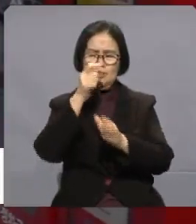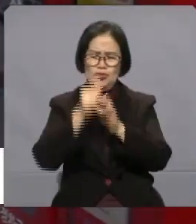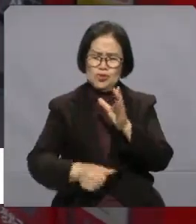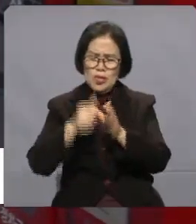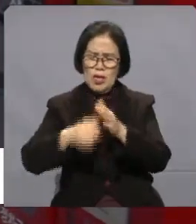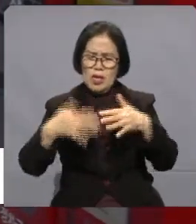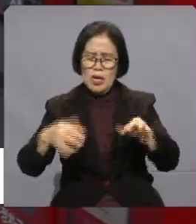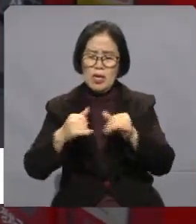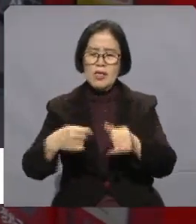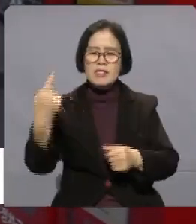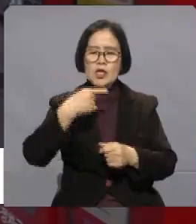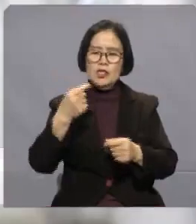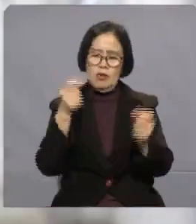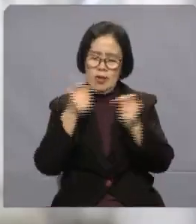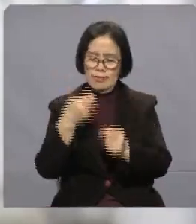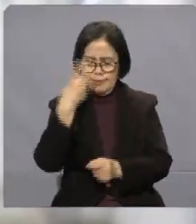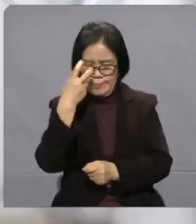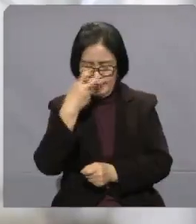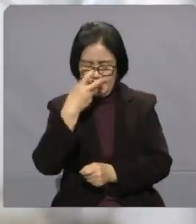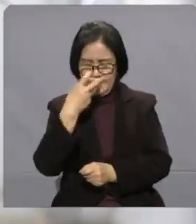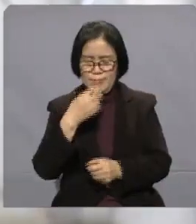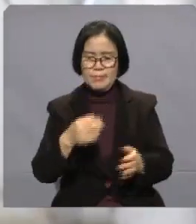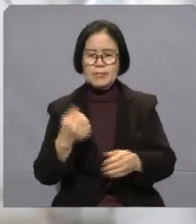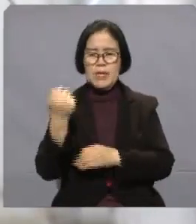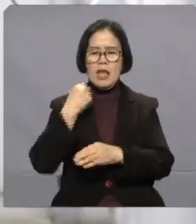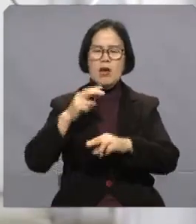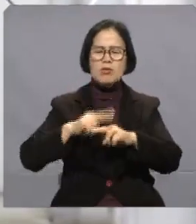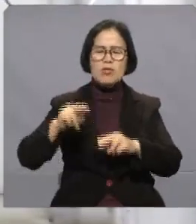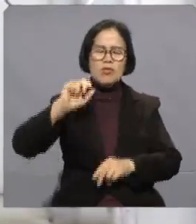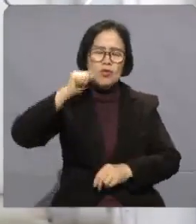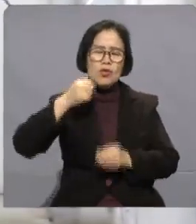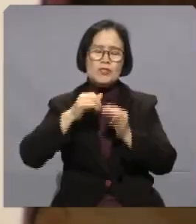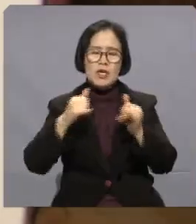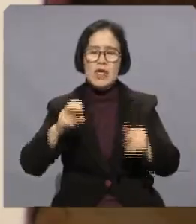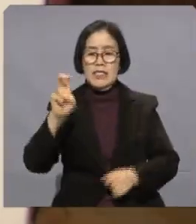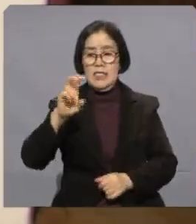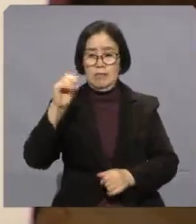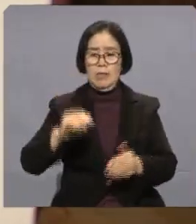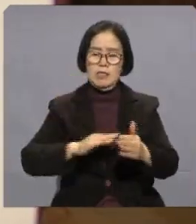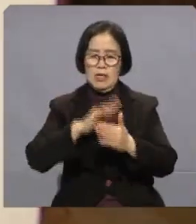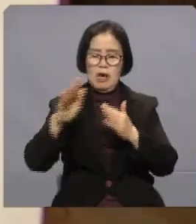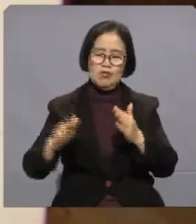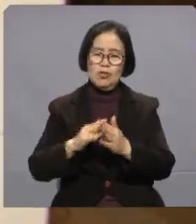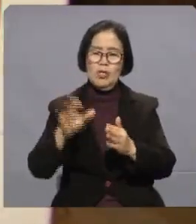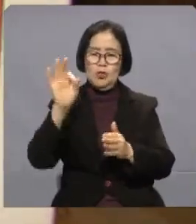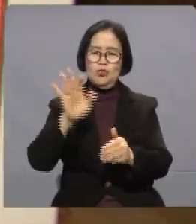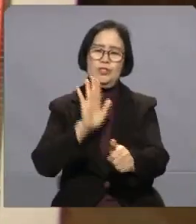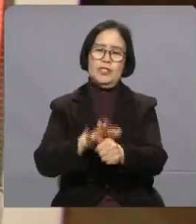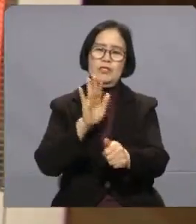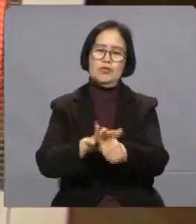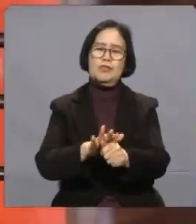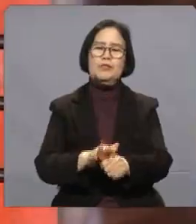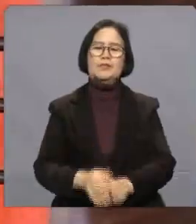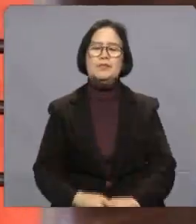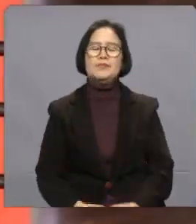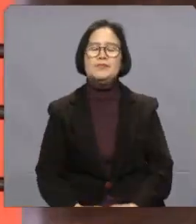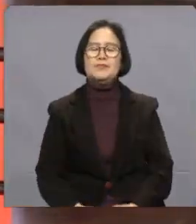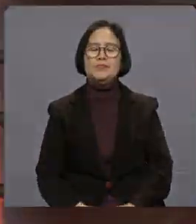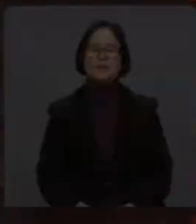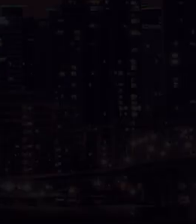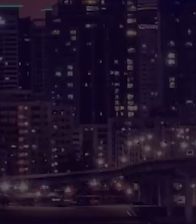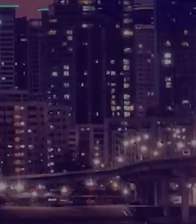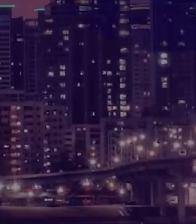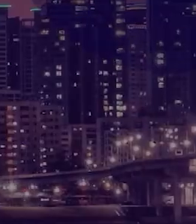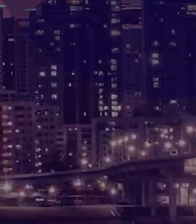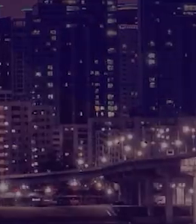천여 가구는 밀착 관리하고 에너지 취약계층 20만 가구엔 에너지 비용을 지원합니다. OBS 뉴스 권현입니다.